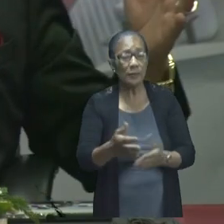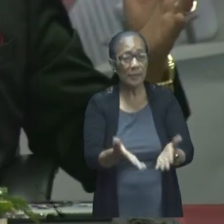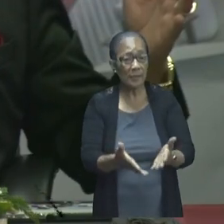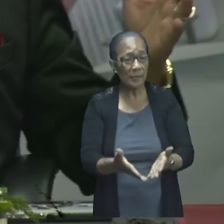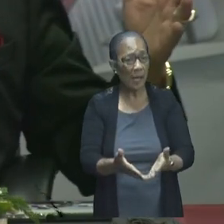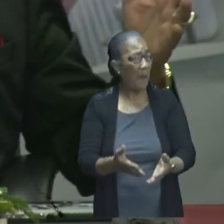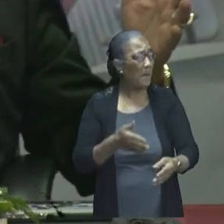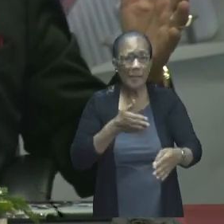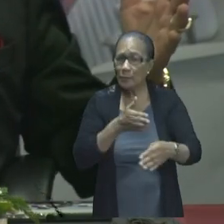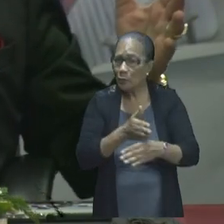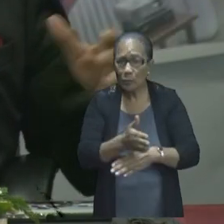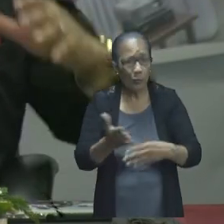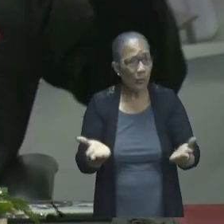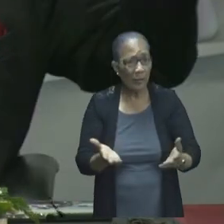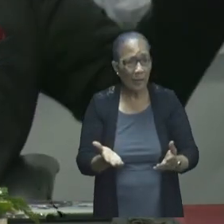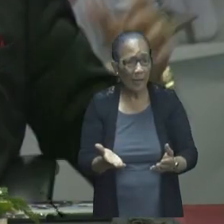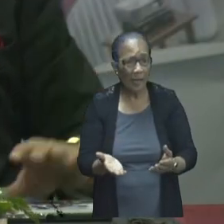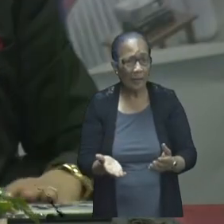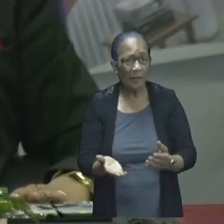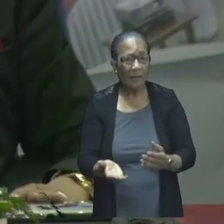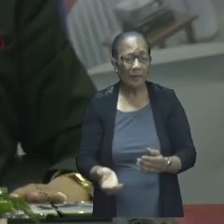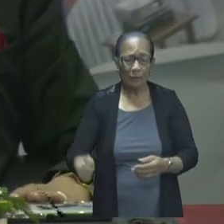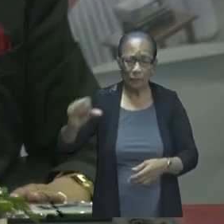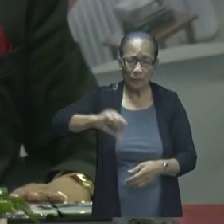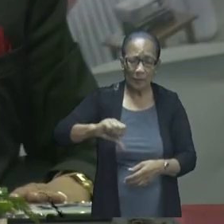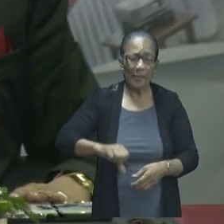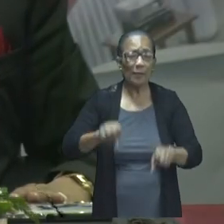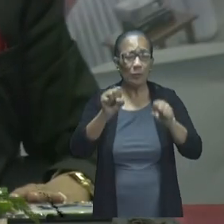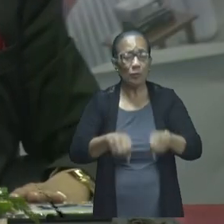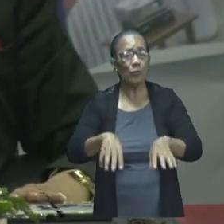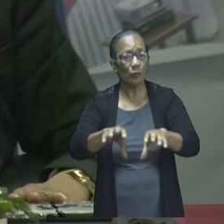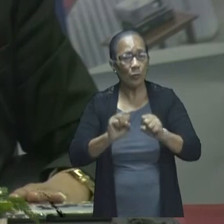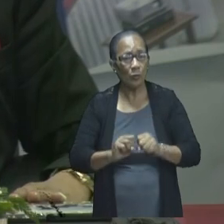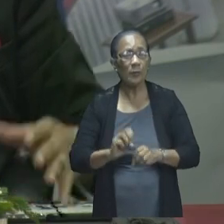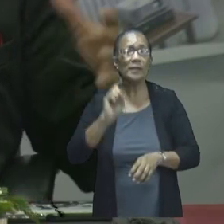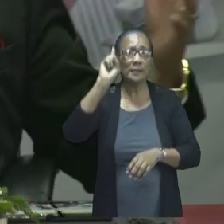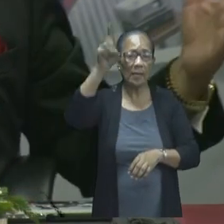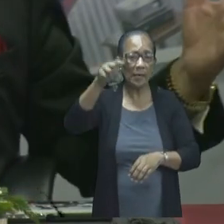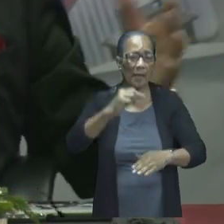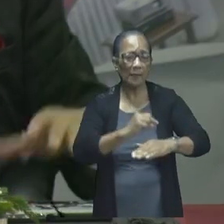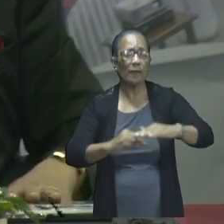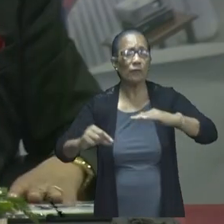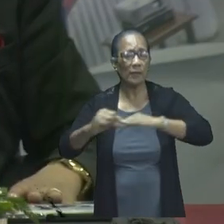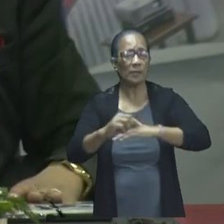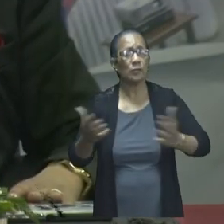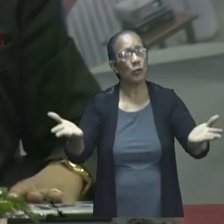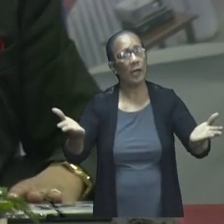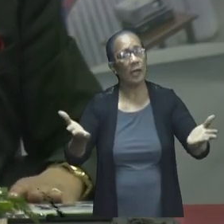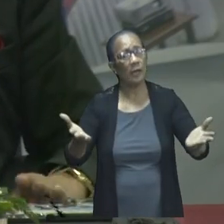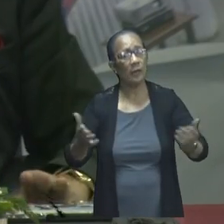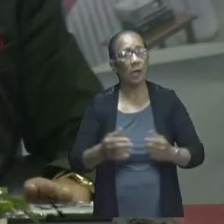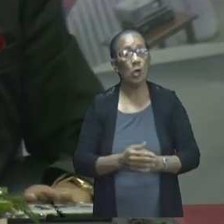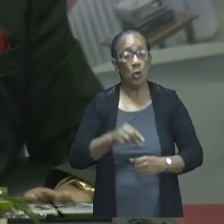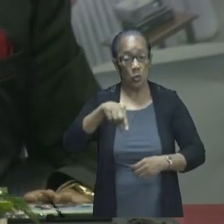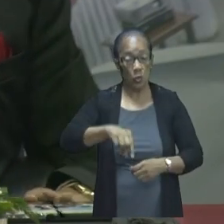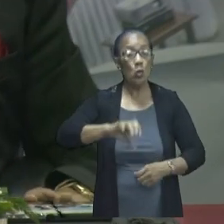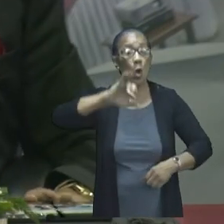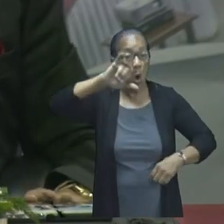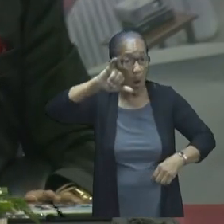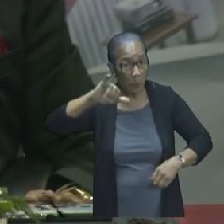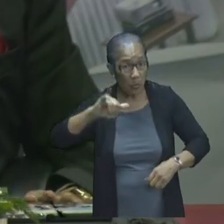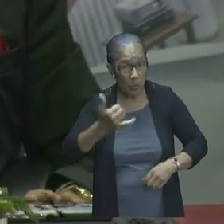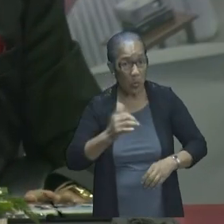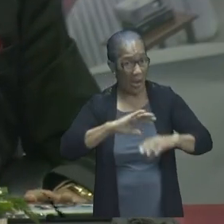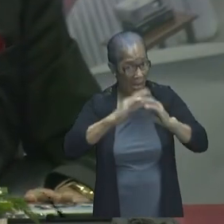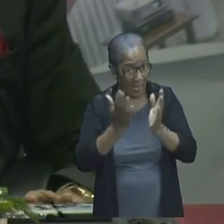nu niet doorgaande verkeer de besluiten toen der tijd genomen dus naar van aan genre gaan hoe laat we opportunity moet door weer die opportuun is allemaal gaan verliezen